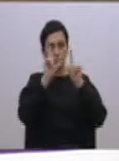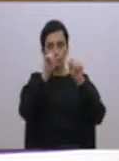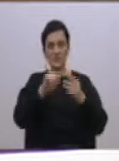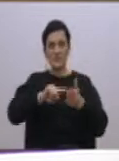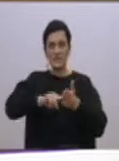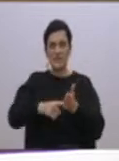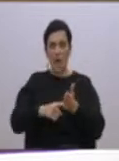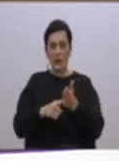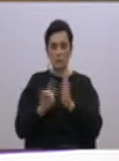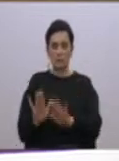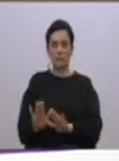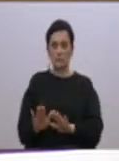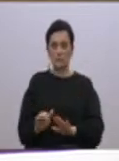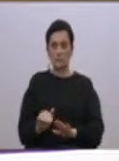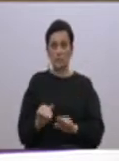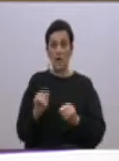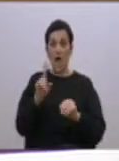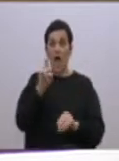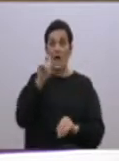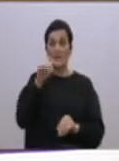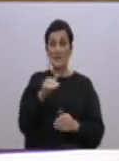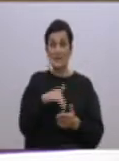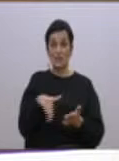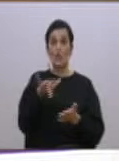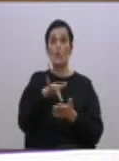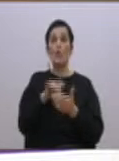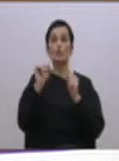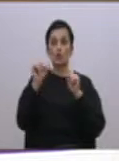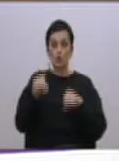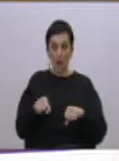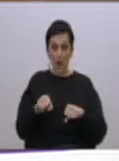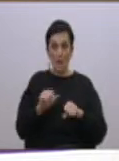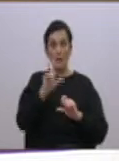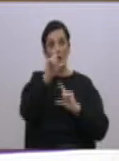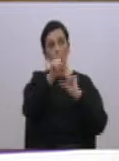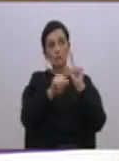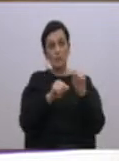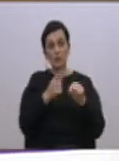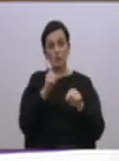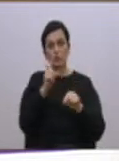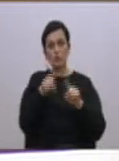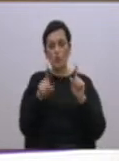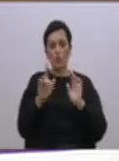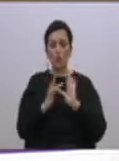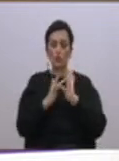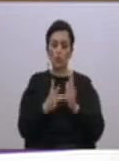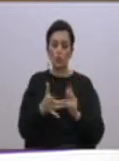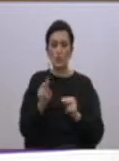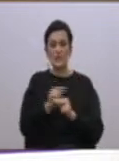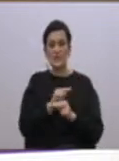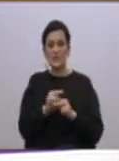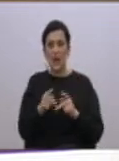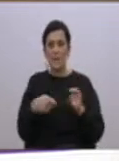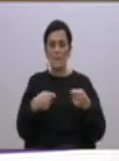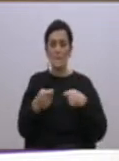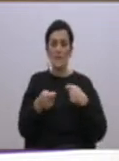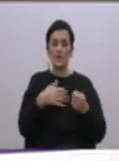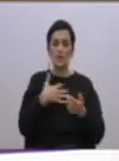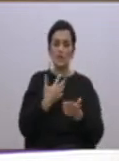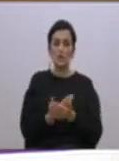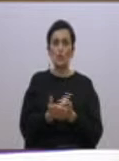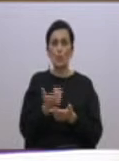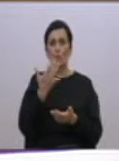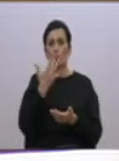წერტილი. 100,000 მოქალაქე შეიძლება გავიდა ქვეყნიდან ზოგი ტურისტული მიზნებით, სამკურნალოდ, ბიზნეს აქტივობით,